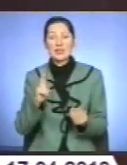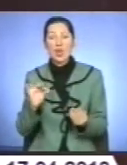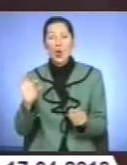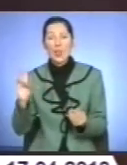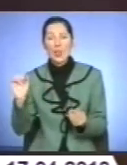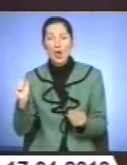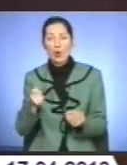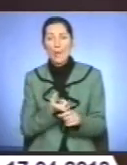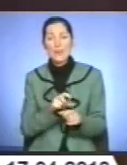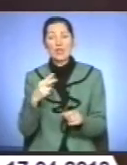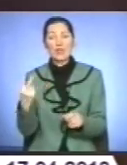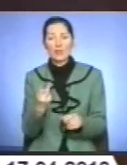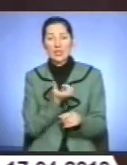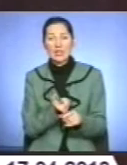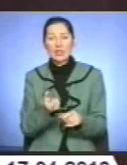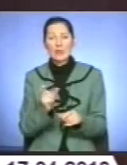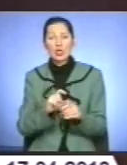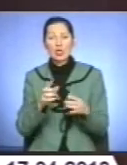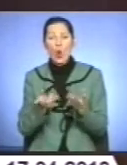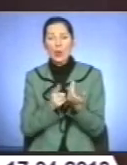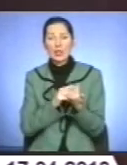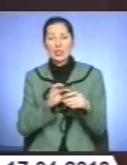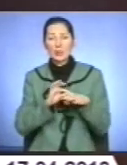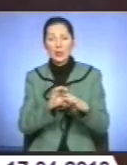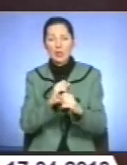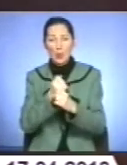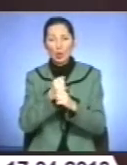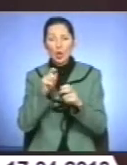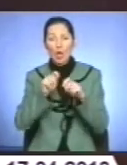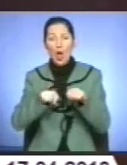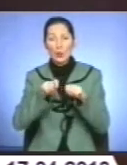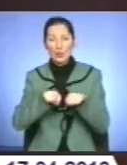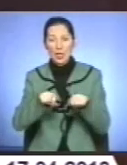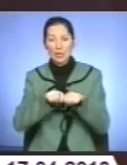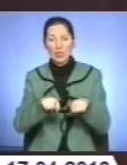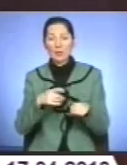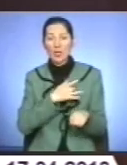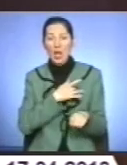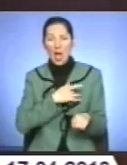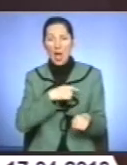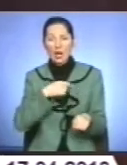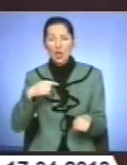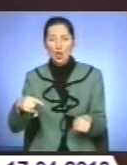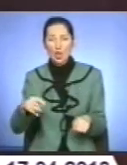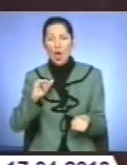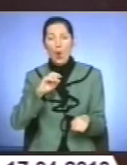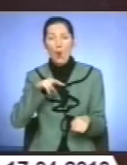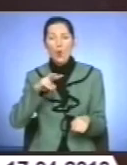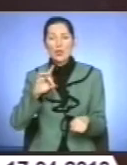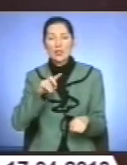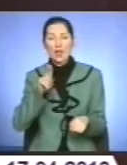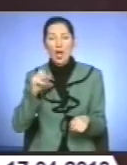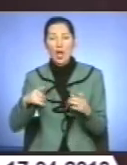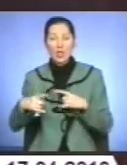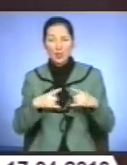збільшено кількість проведених лабораторних обстежень, кардіографічних та ультразвукових досліджень.